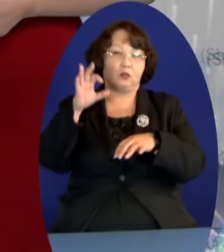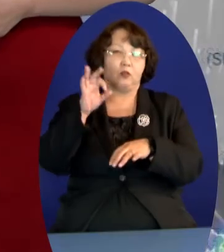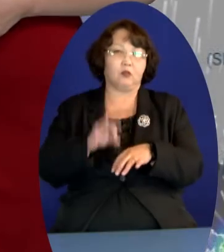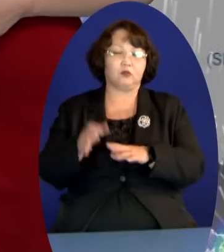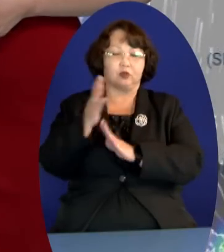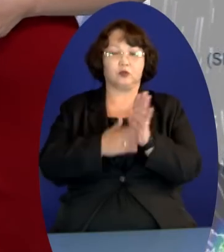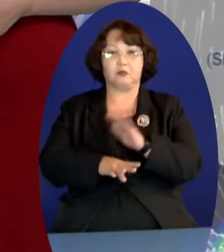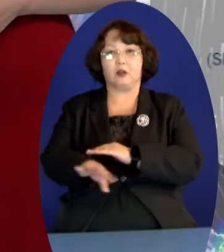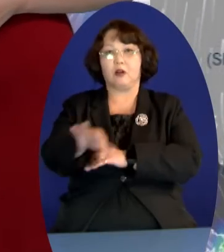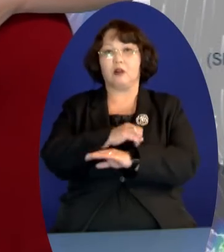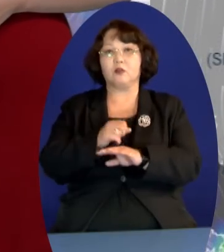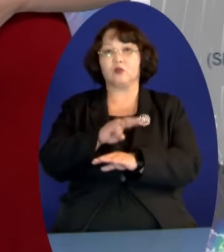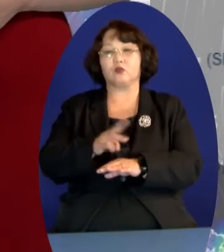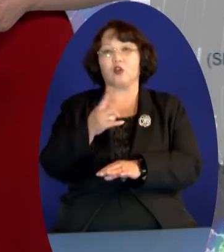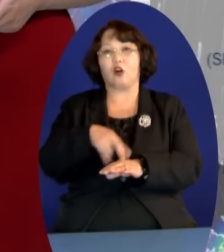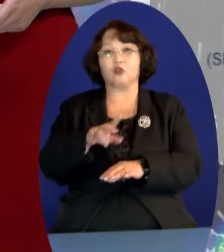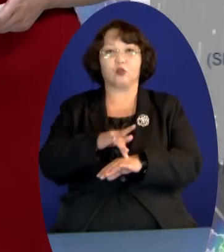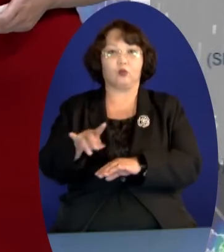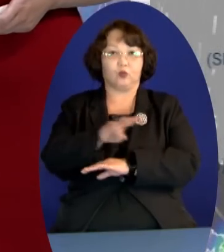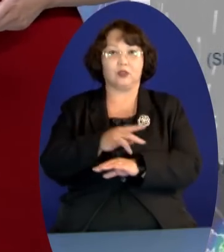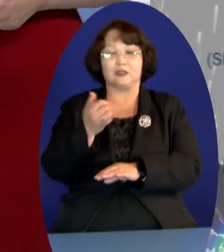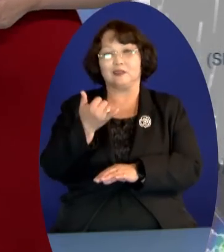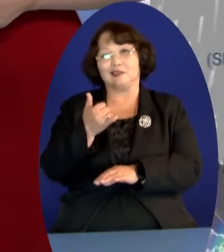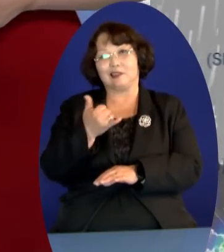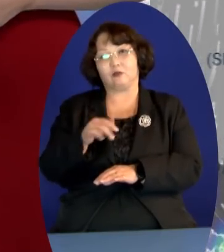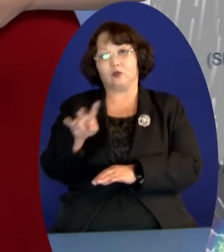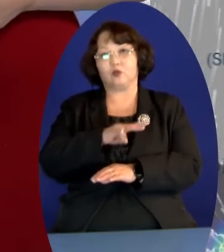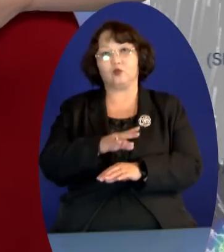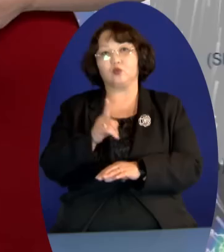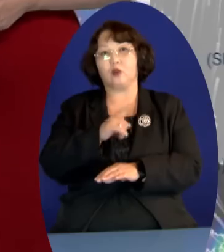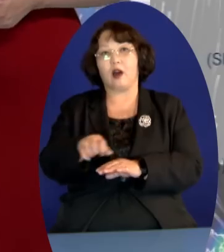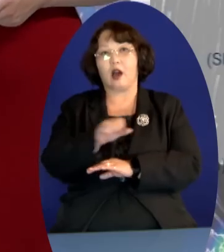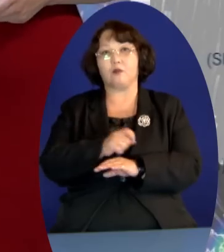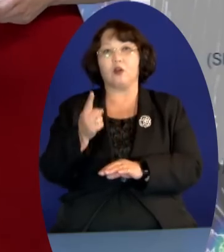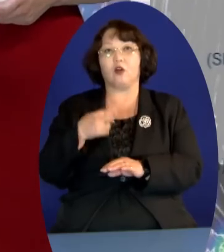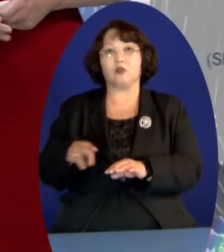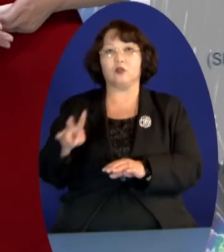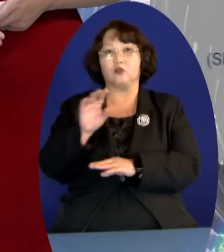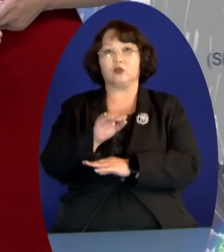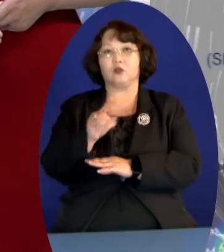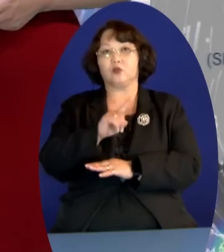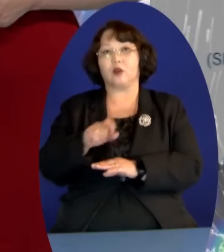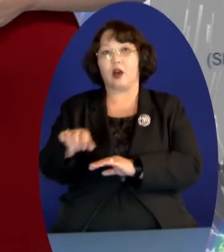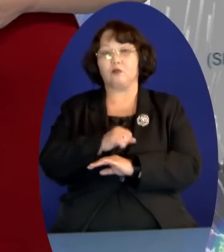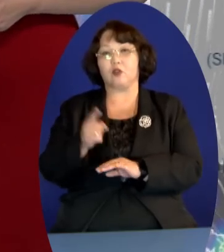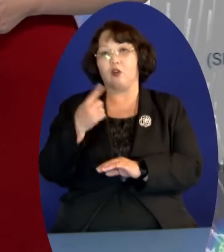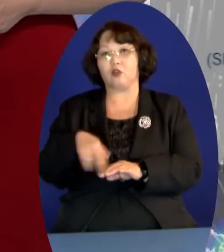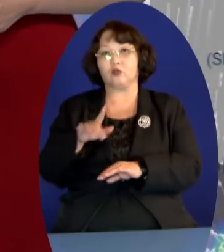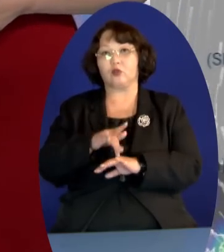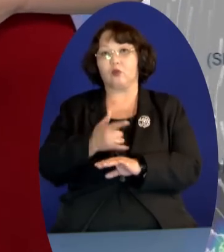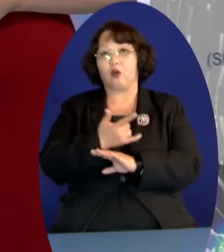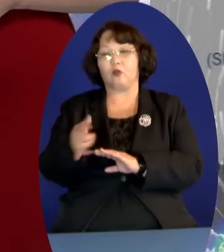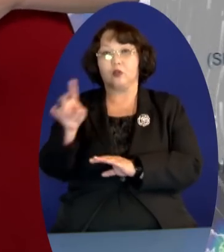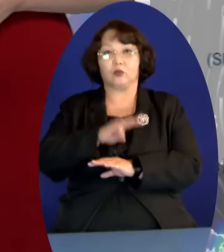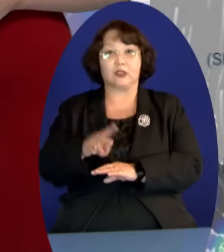шөндөө бараа аймгуудын нутгийн хойд, төв аймгуудын нутгийн зарим газар, зүүн аймгуудын нутгийн хойд эсгээр өдөр толмоо айл зүүн аймгуудын нутгийн хойд, төв болон говийн